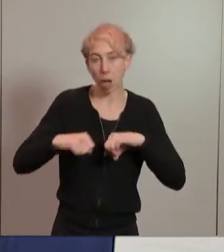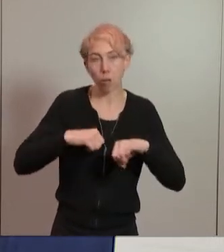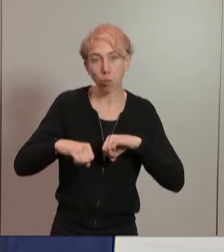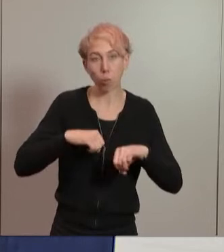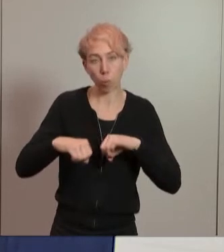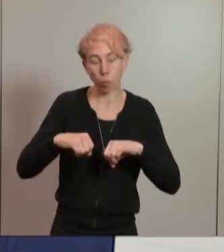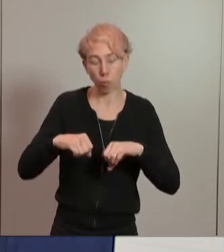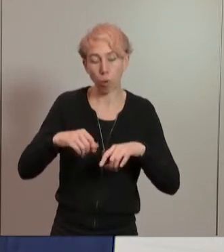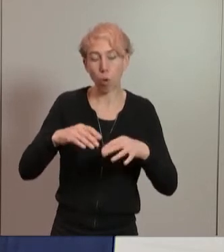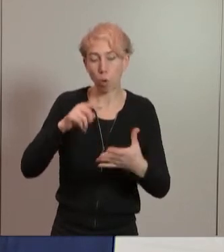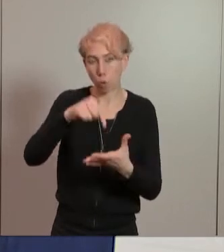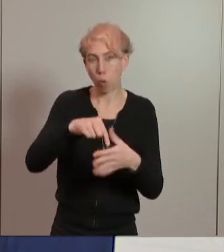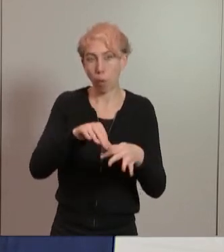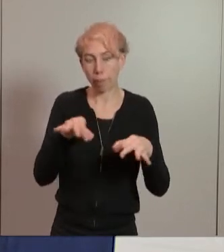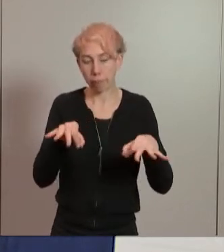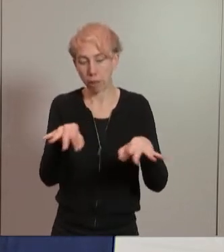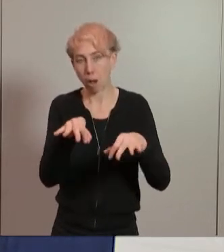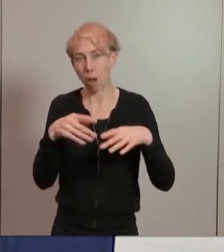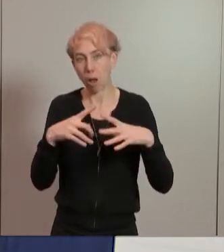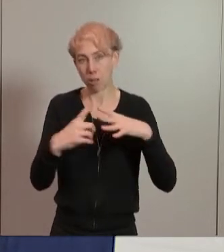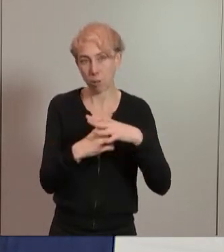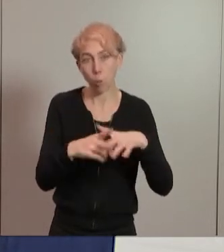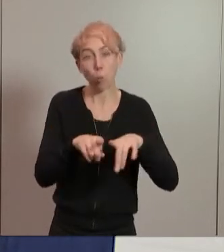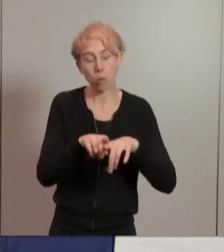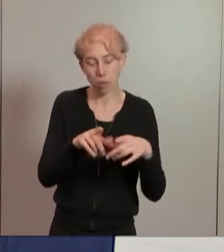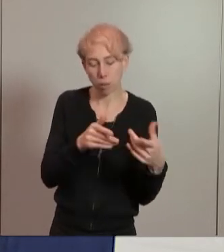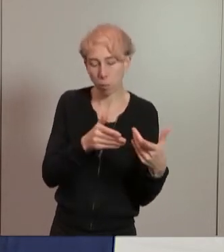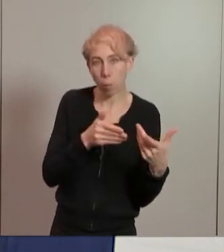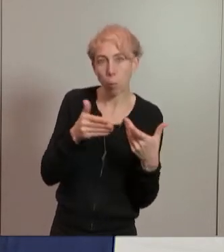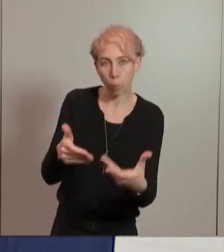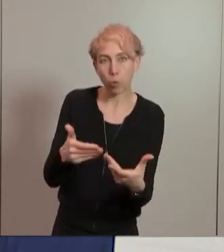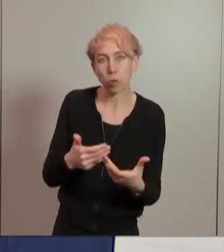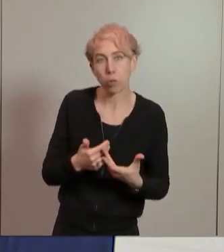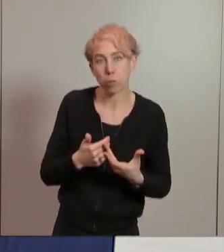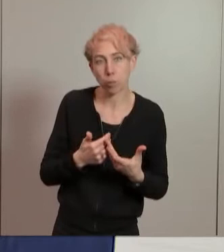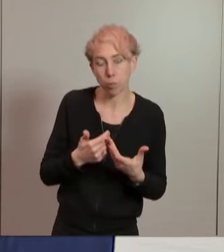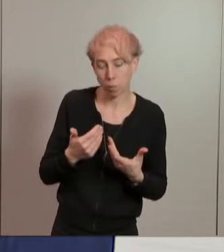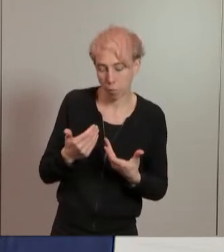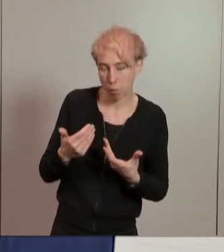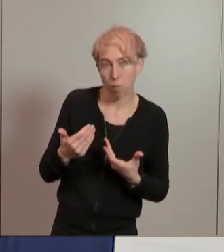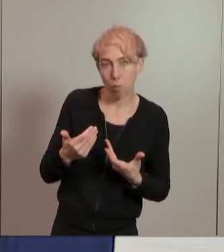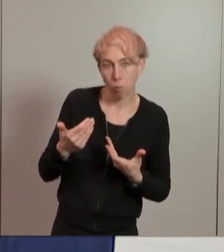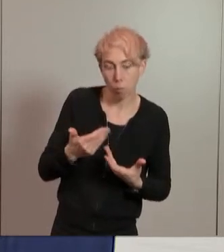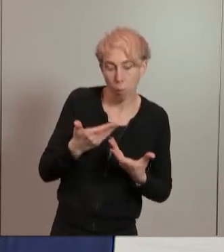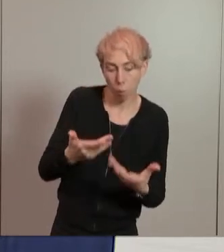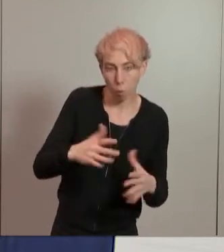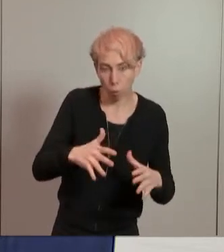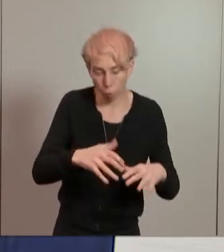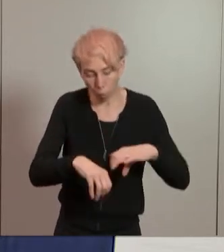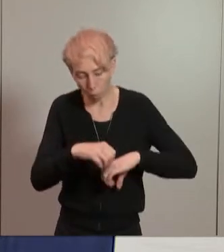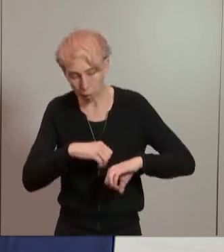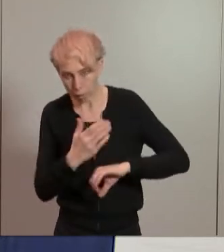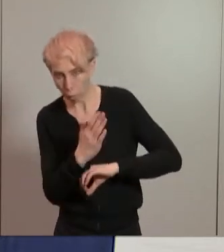terrains d'insertion et puis sur les propositions ensuite qui seront données sur une réorganisation des terrains ou sur